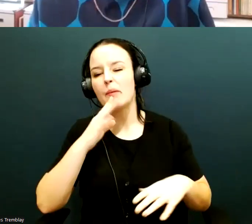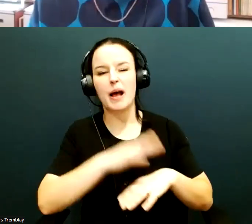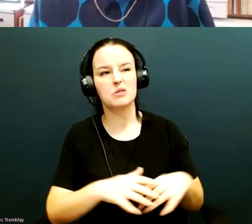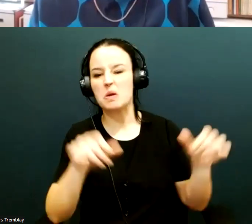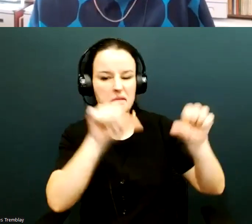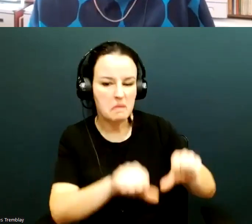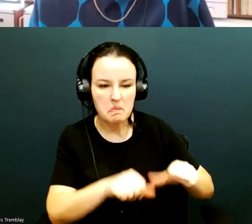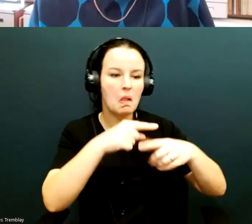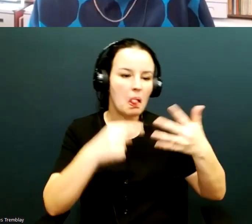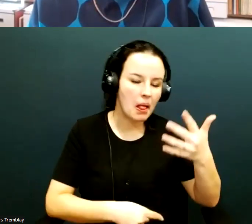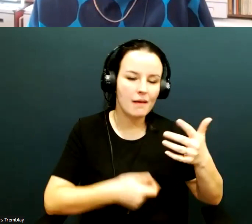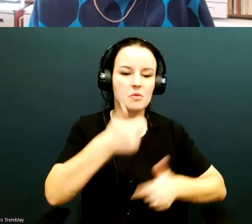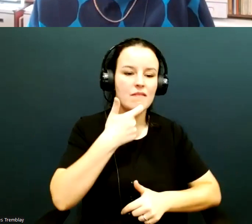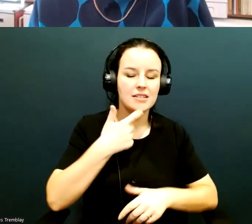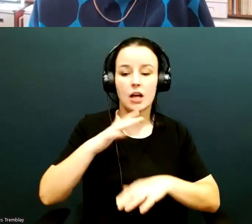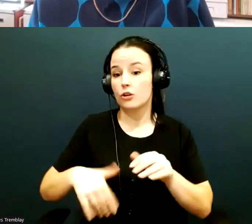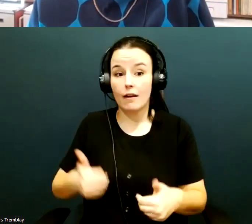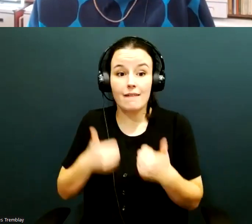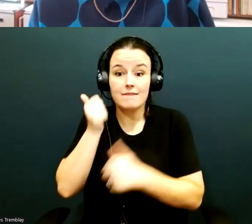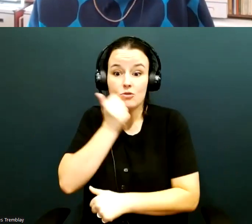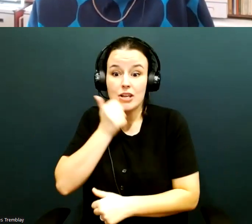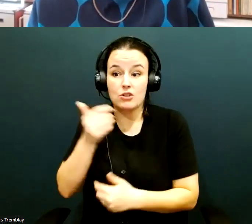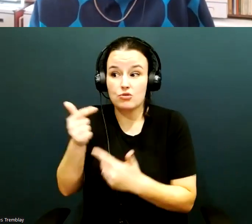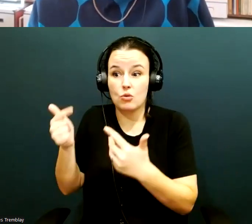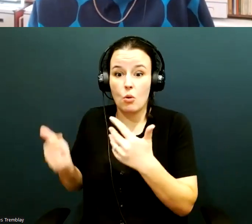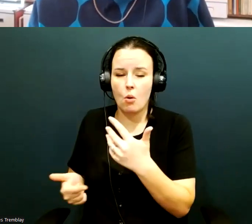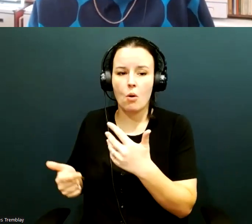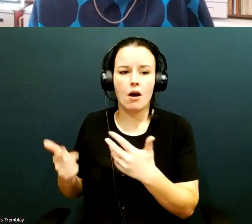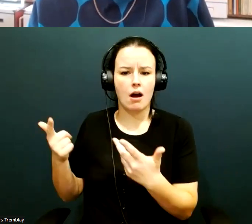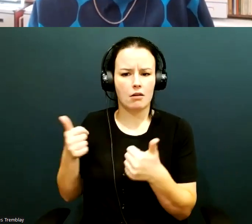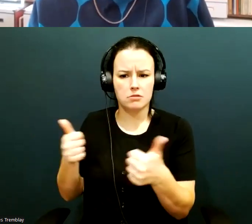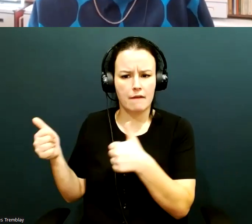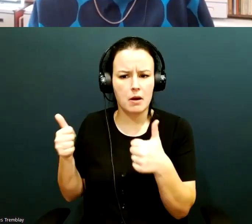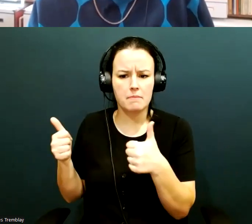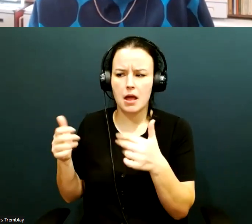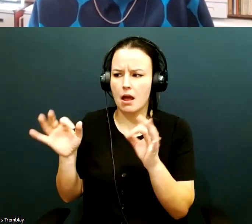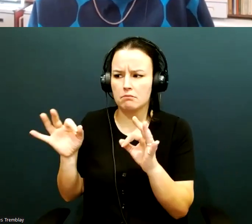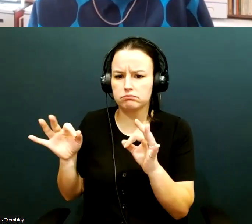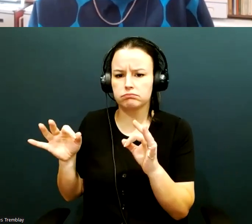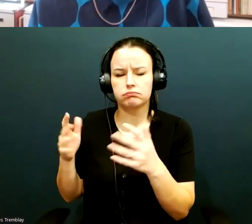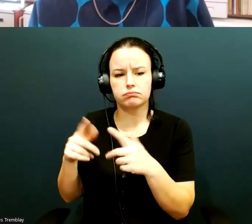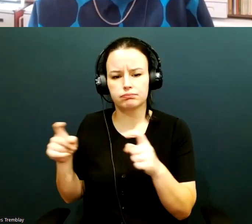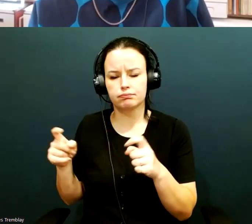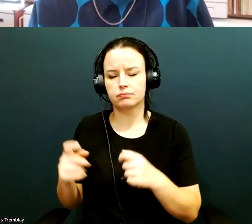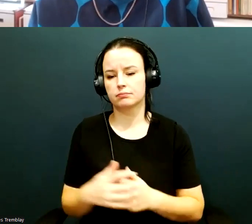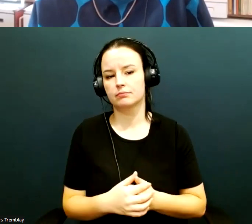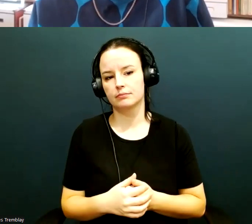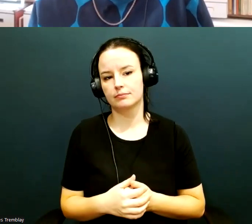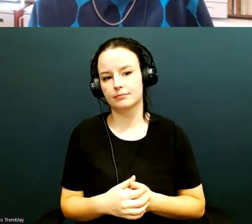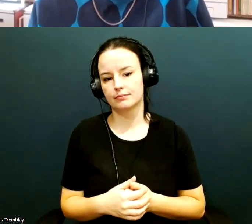bien, alors que dans la quotidienneté, il y a beaucoup plus de belles choses que de choses horribles qui se passent.